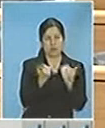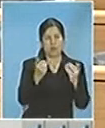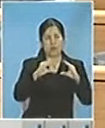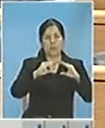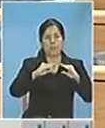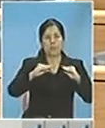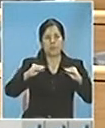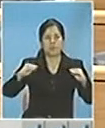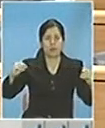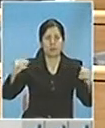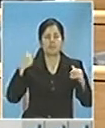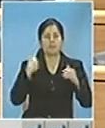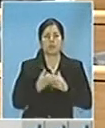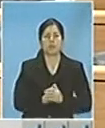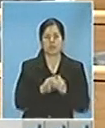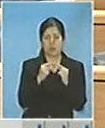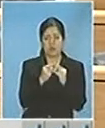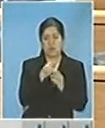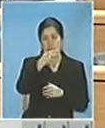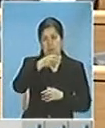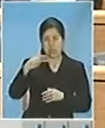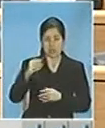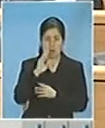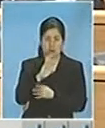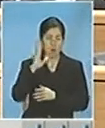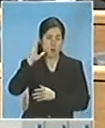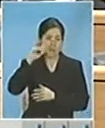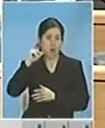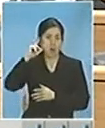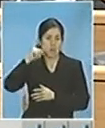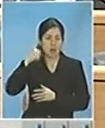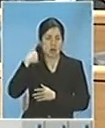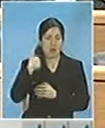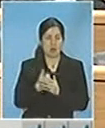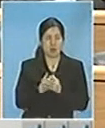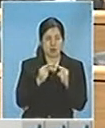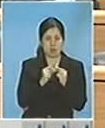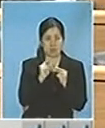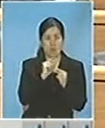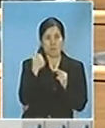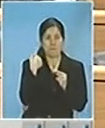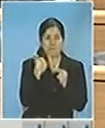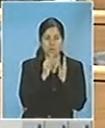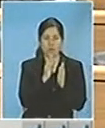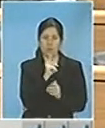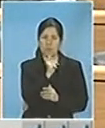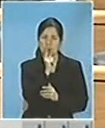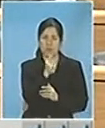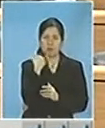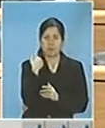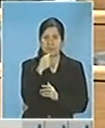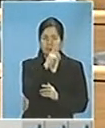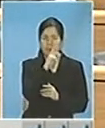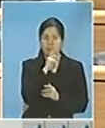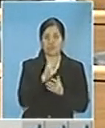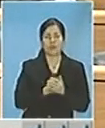หดหายไปภาษาที่เป็นภาษาพ่อภาษาแม่มีคนดูถูกดูแคลนอยู่ตลอดเวลานั้น